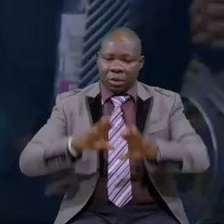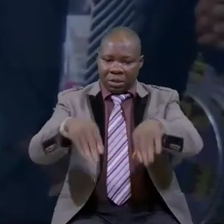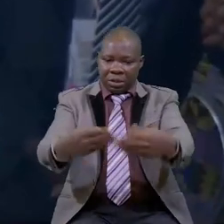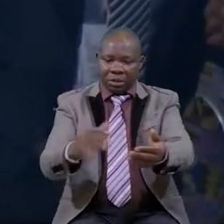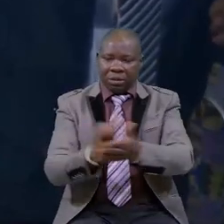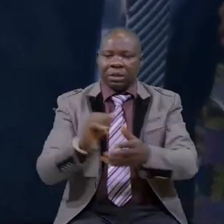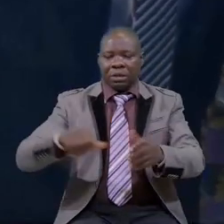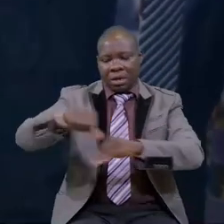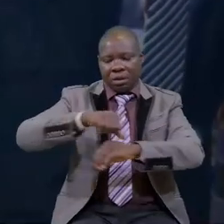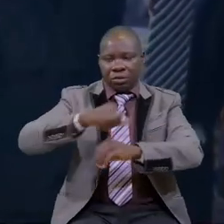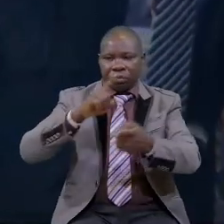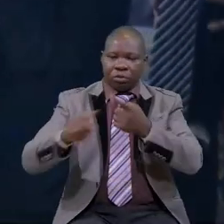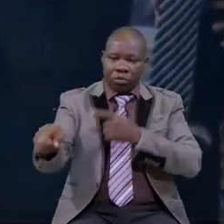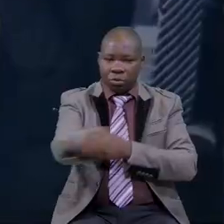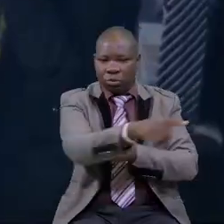onction.